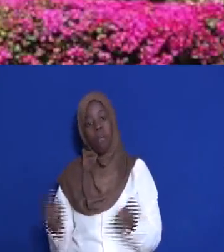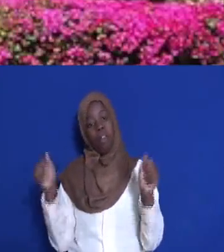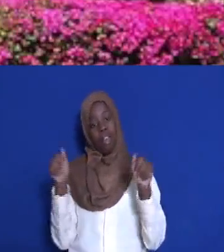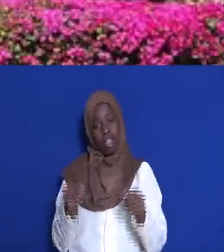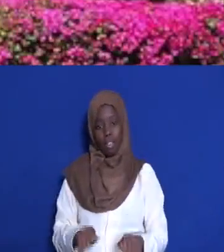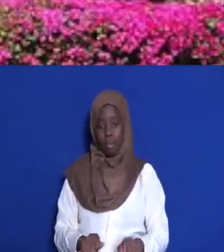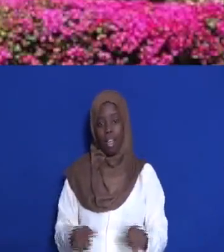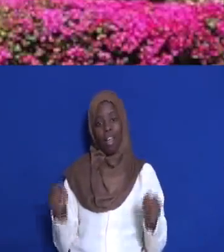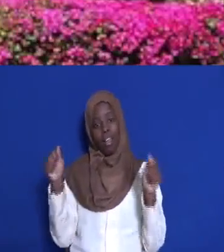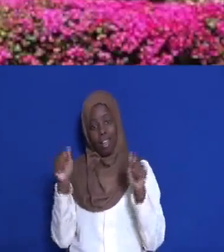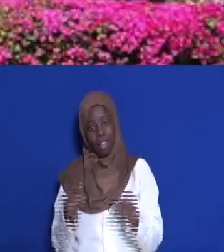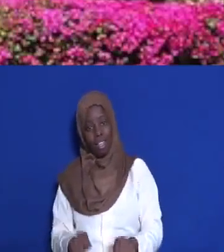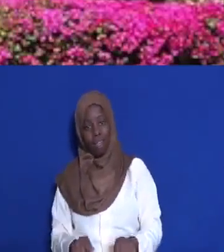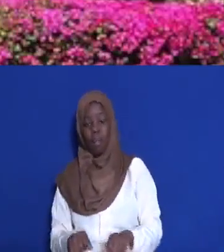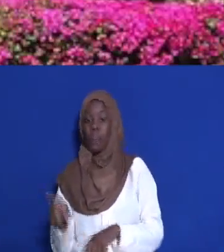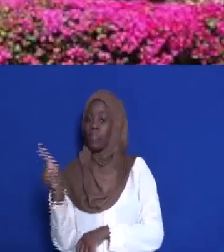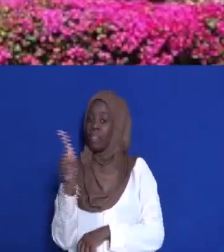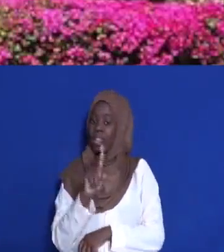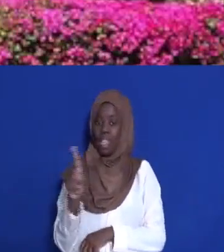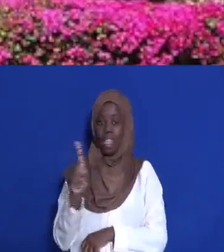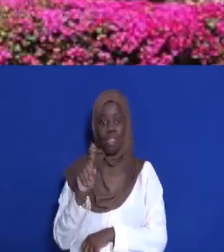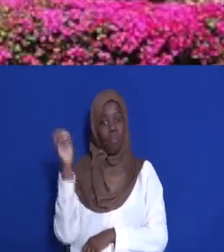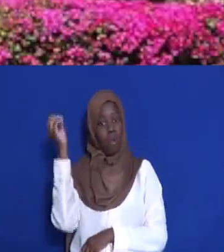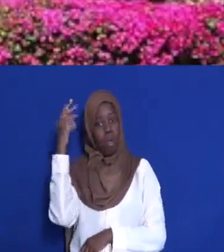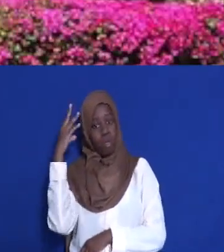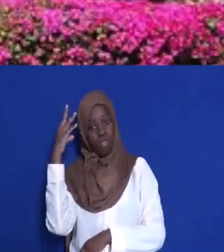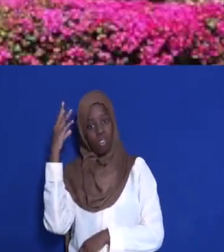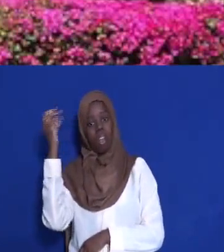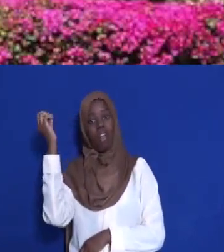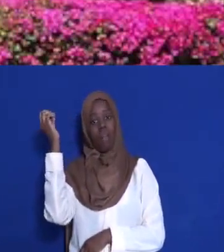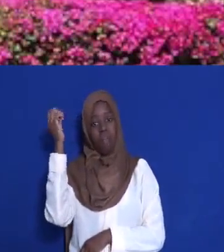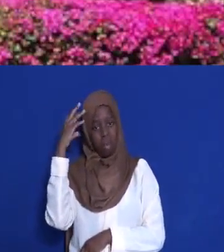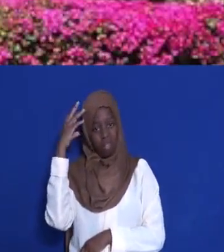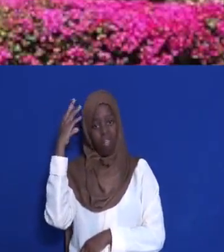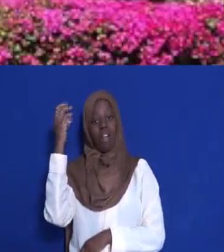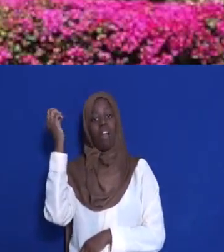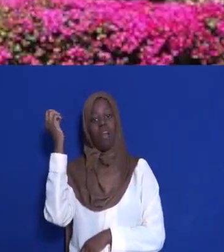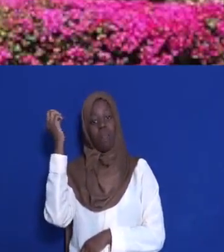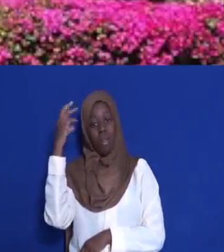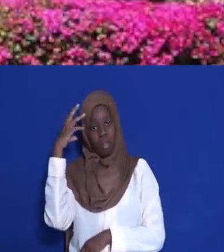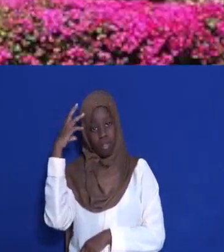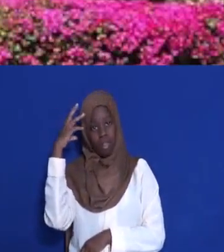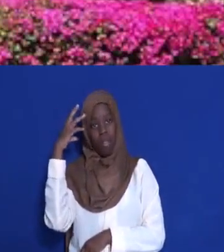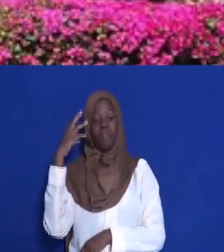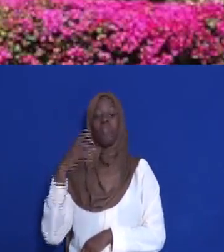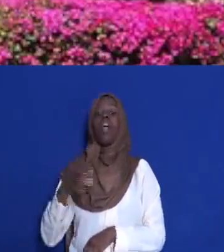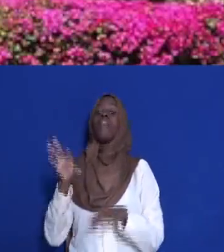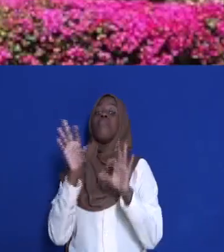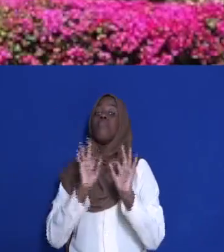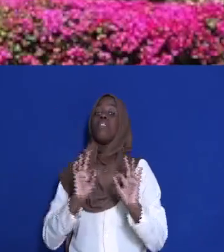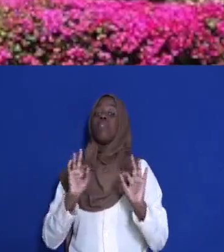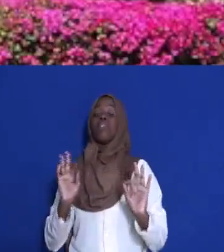lazima, lazima, lazima. Bila hivyo magonjwa, magonjwa,